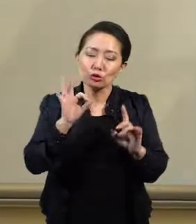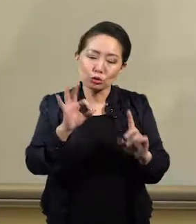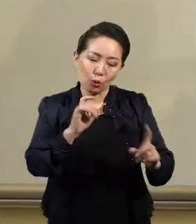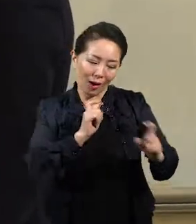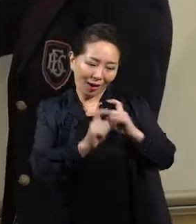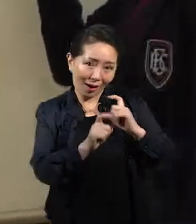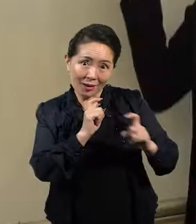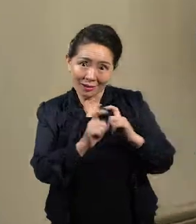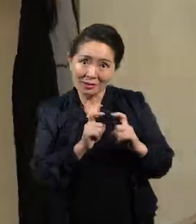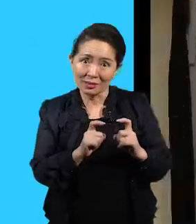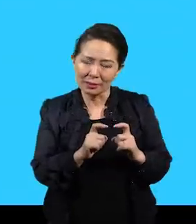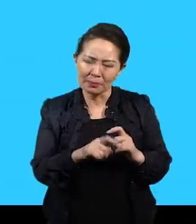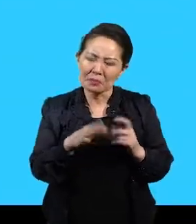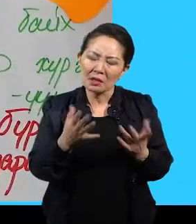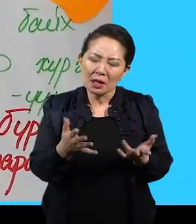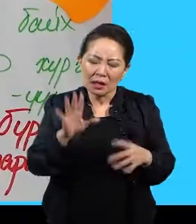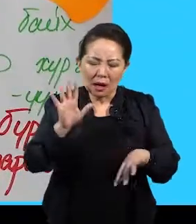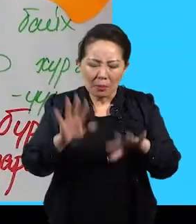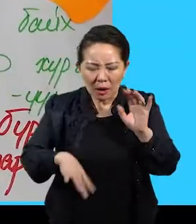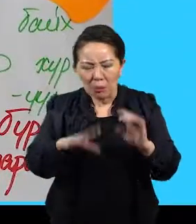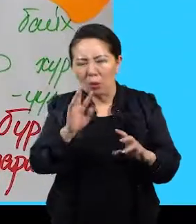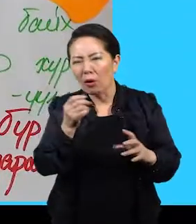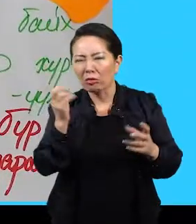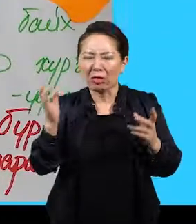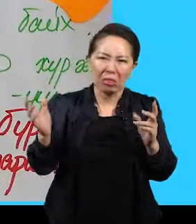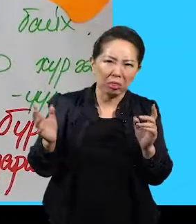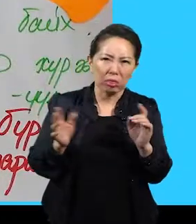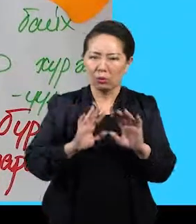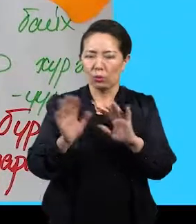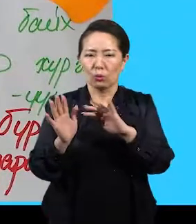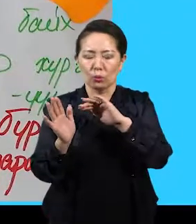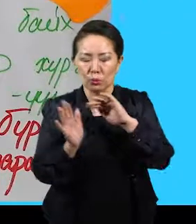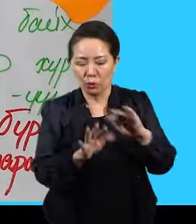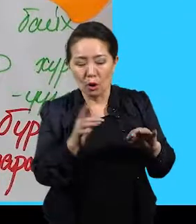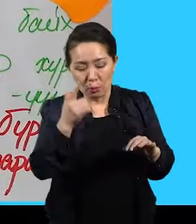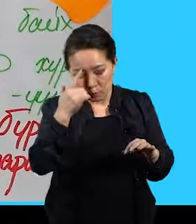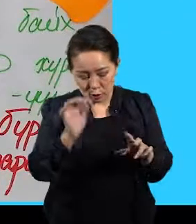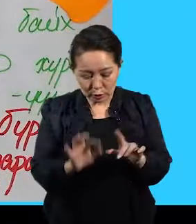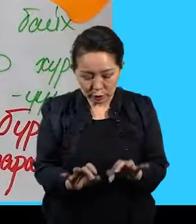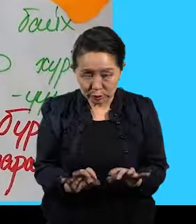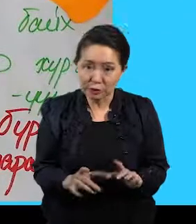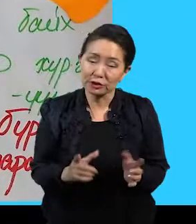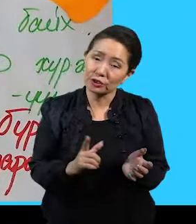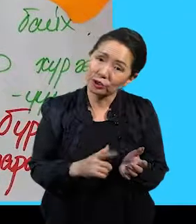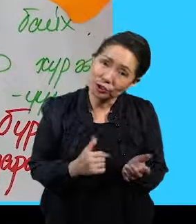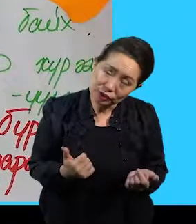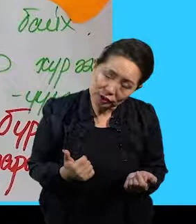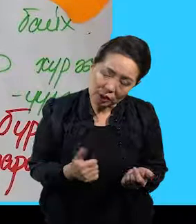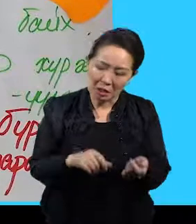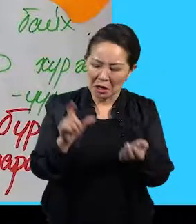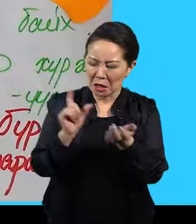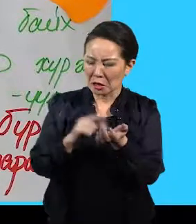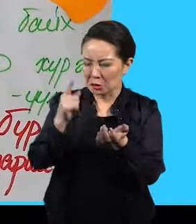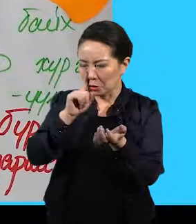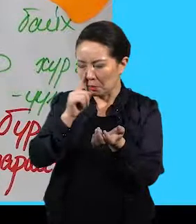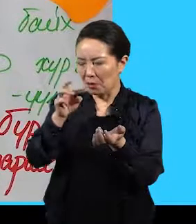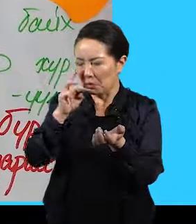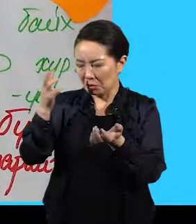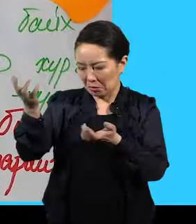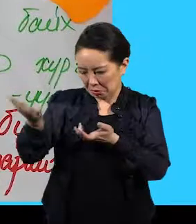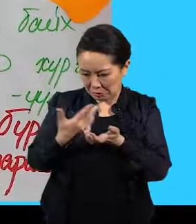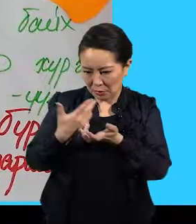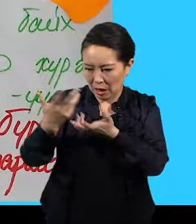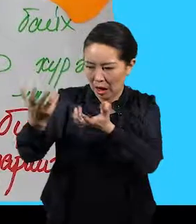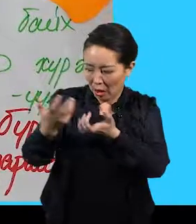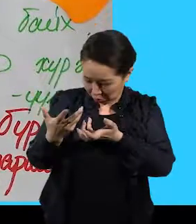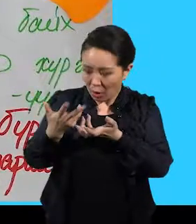Энэ нь болохоор одоо янз бүрийн үг хэллэг хэрэглэхгүйгээр одоо Монгол хэлээр болдог ч юм уу тэгж чигтэй. Хэрэггүй мэдээлэл буруу зүйл зураг